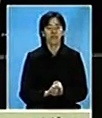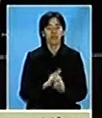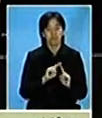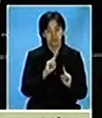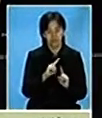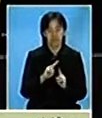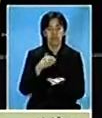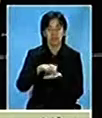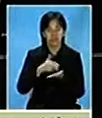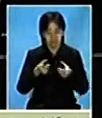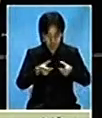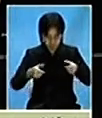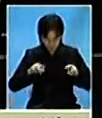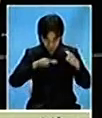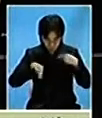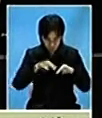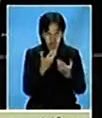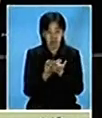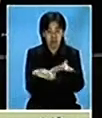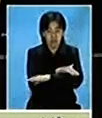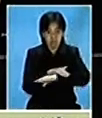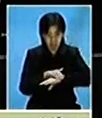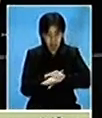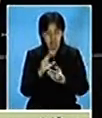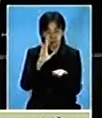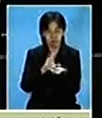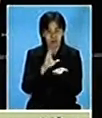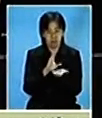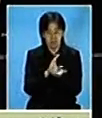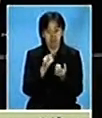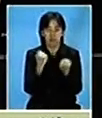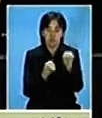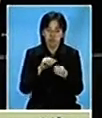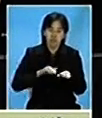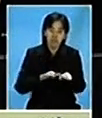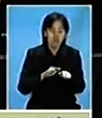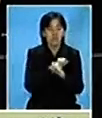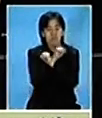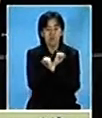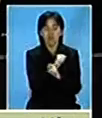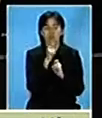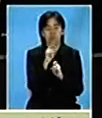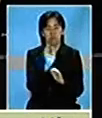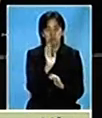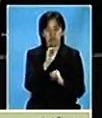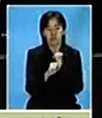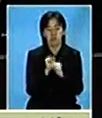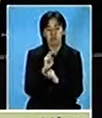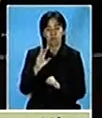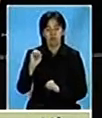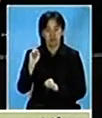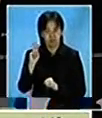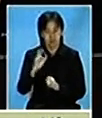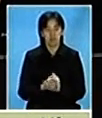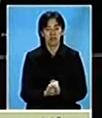านของผู้สอบบัญชีและรายงานกองทุนเพื่อความปลอดภัยในการใช้รถใช้ถนนประจำปีงบประมาณ2552